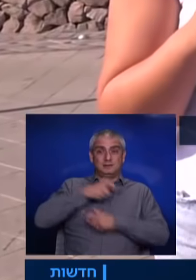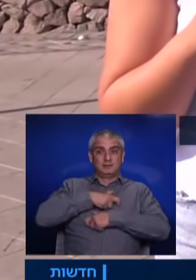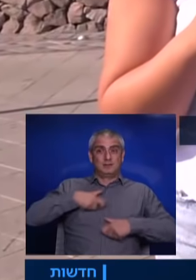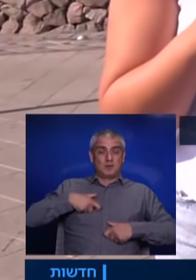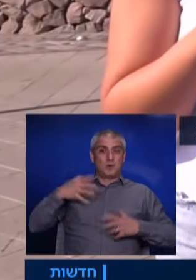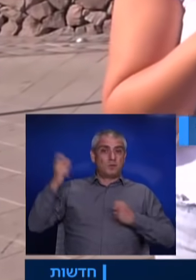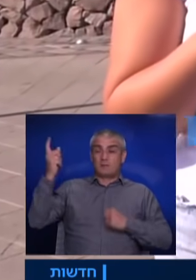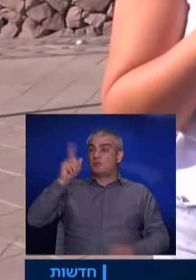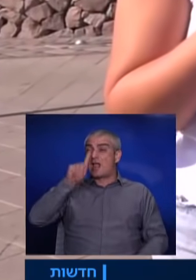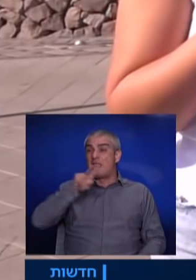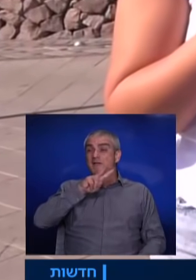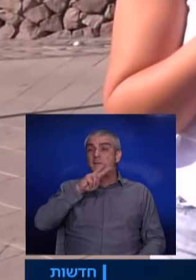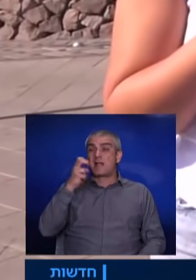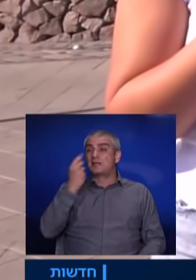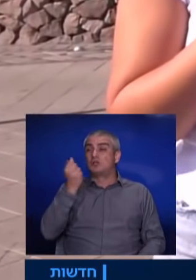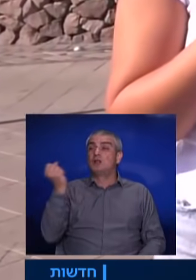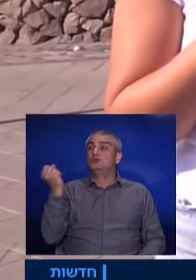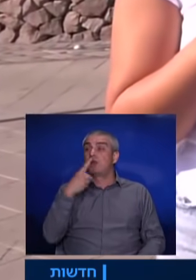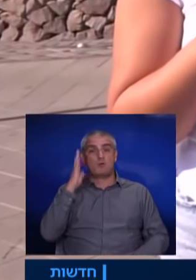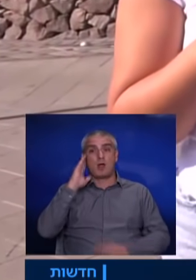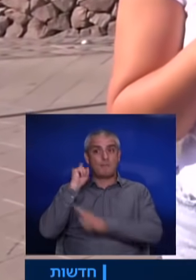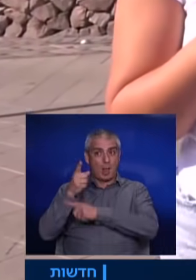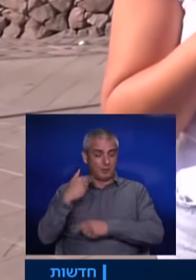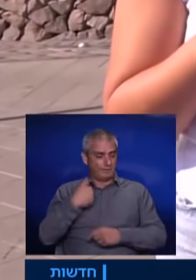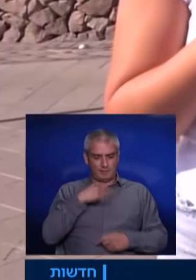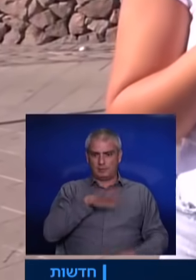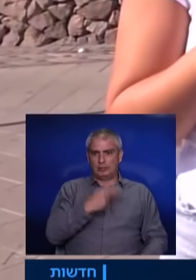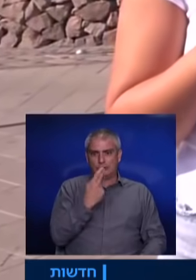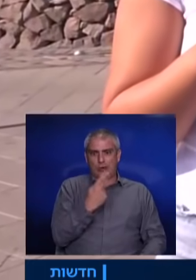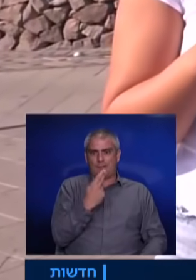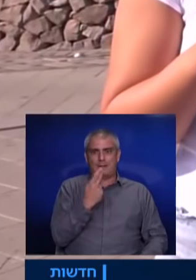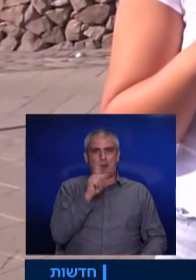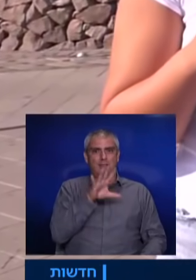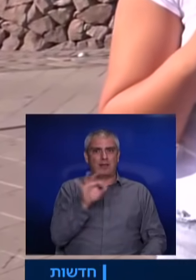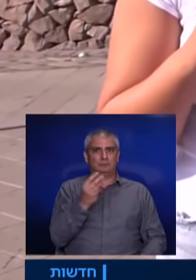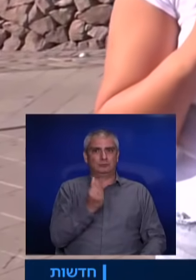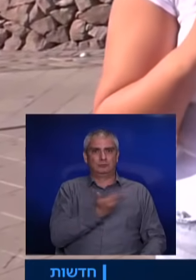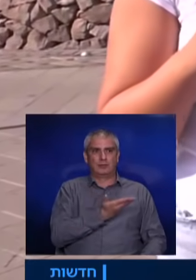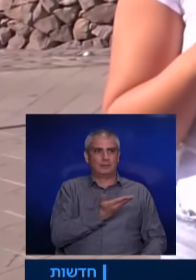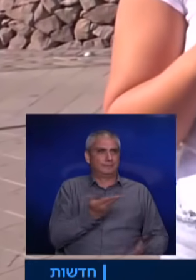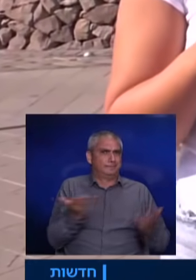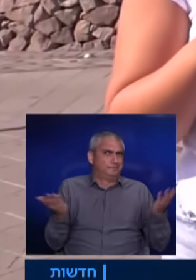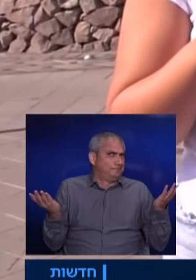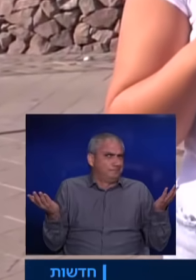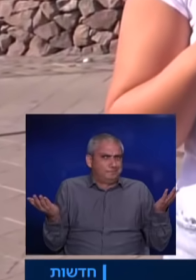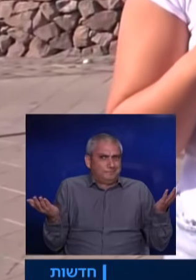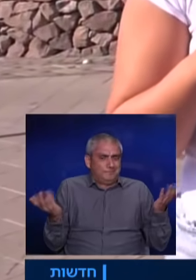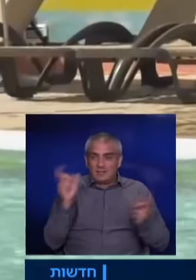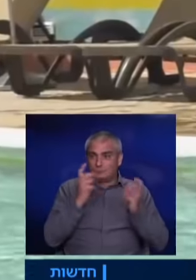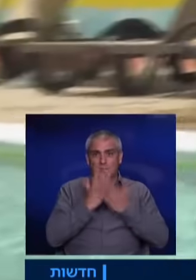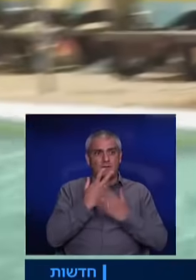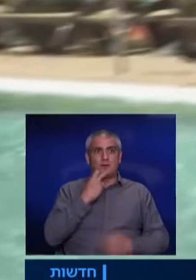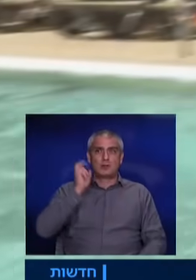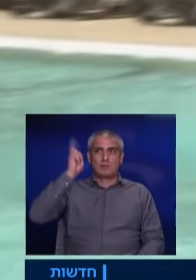שבוע ב-1,200 שקל טיסה ומלון, ואני צריכה להיות פה ביומיים ב-1,500 שקל, כאילו... אז אנשים כבר יעדיפו להיות